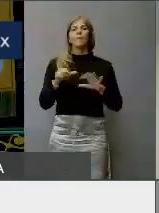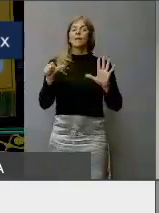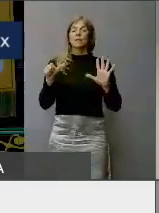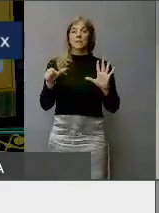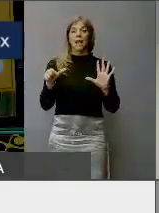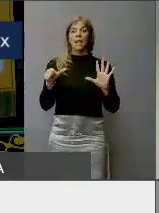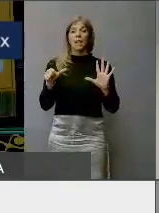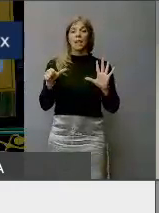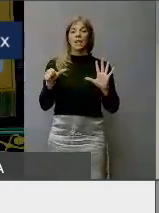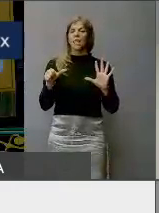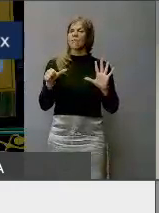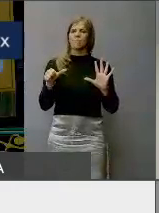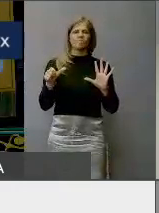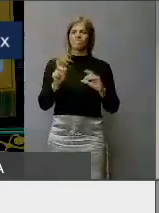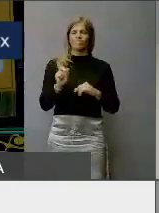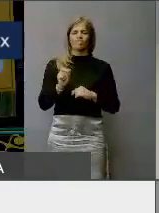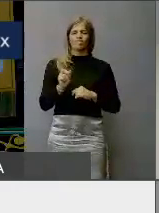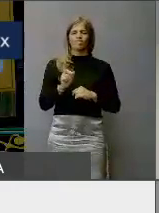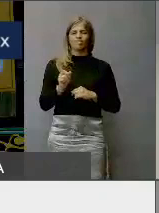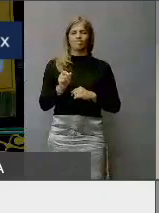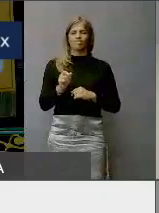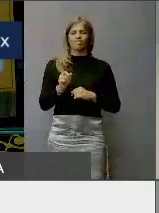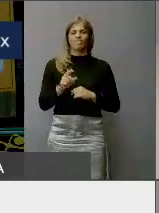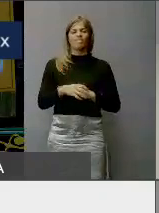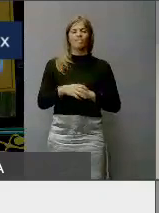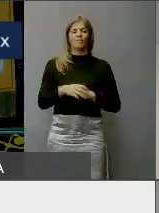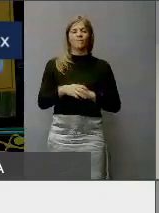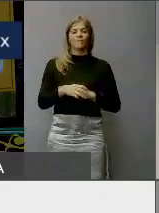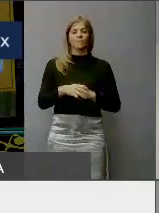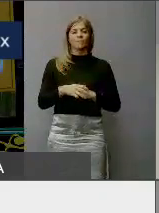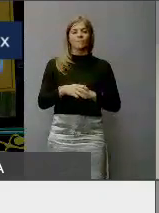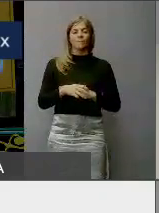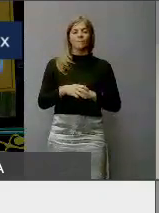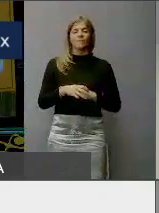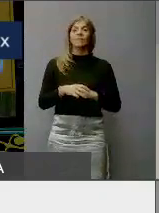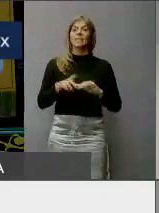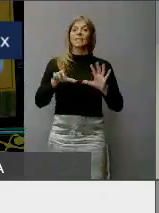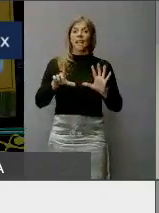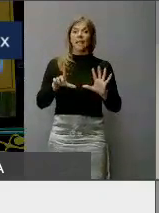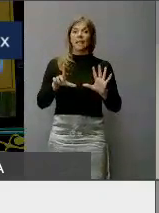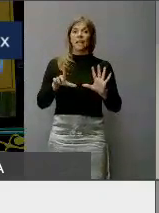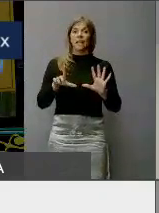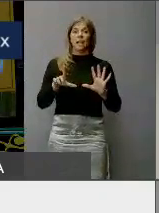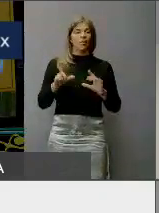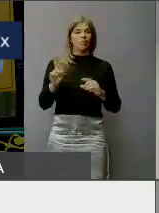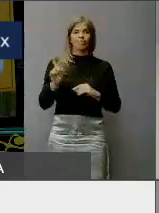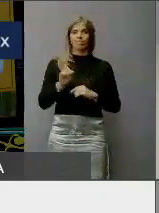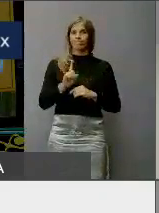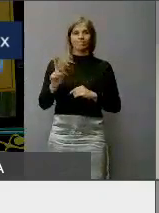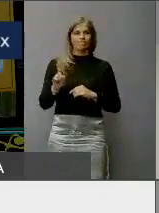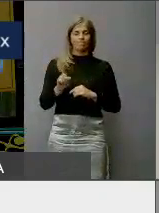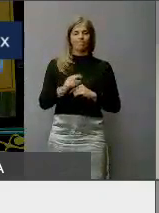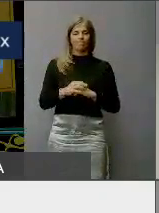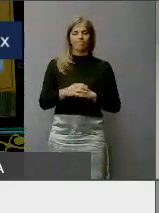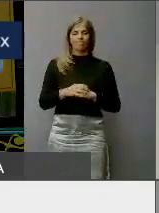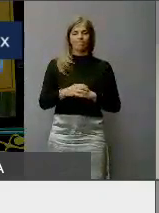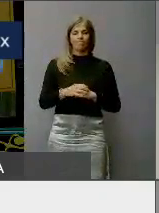parere negativo ordine del giorno numero 7 parere negativo